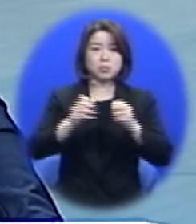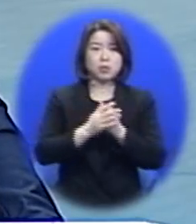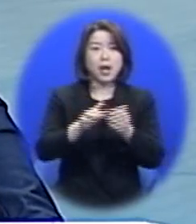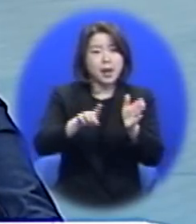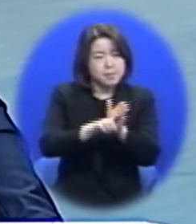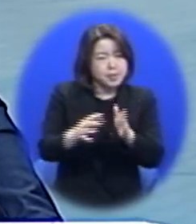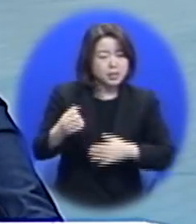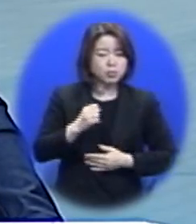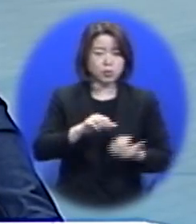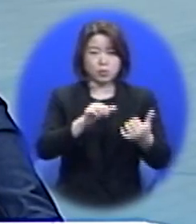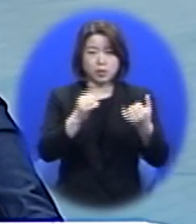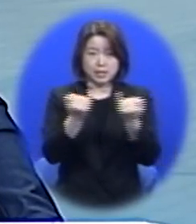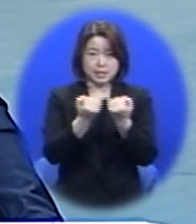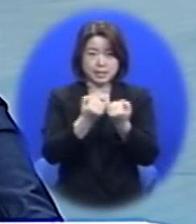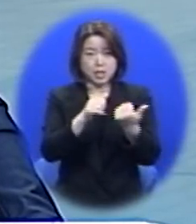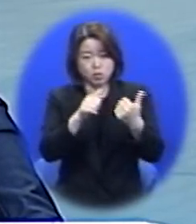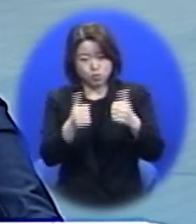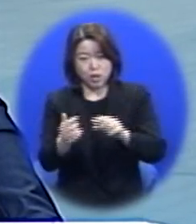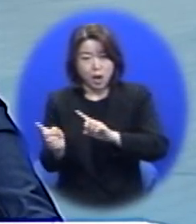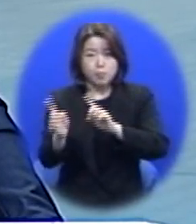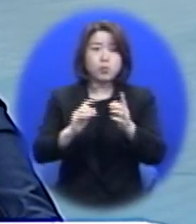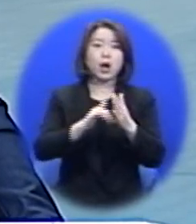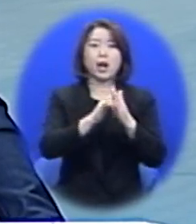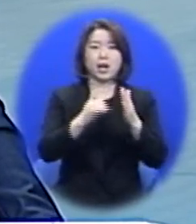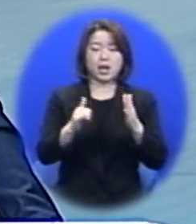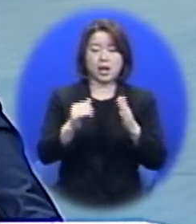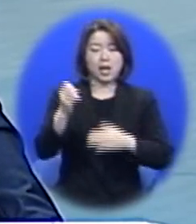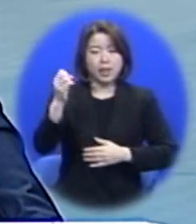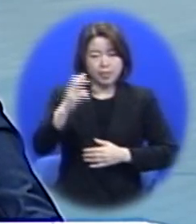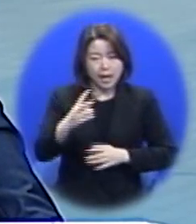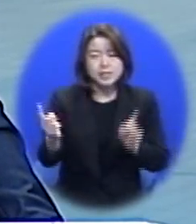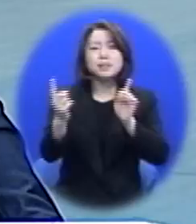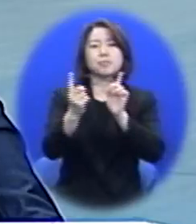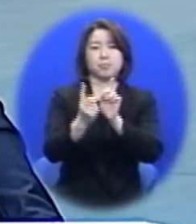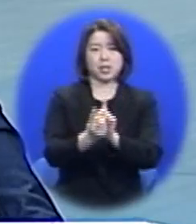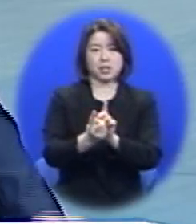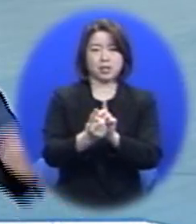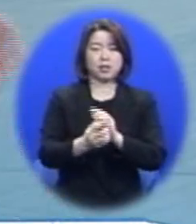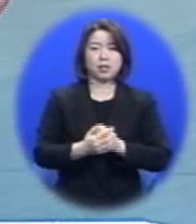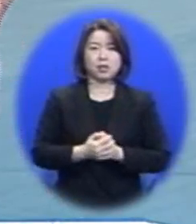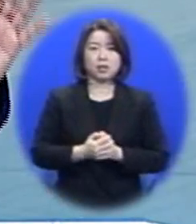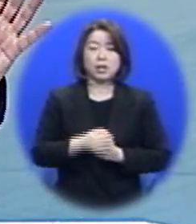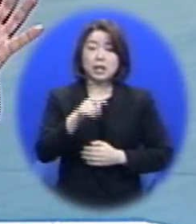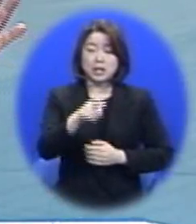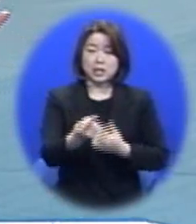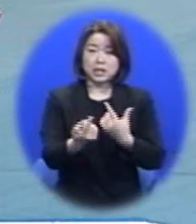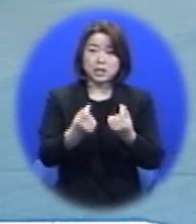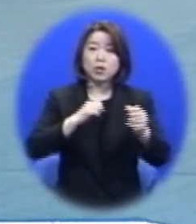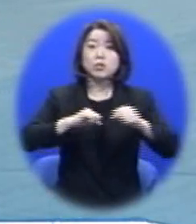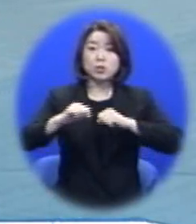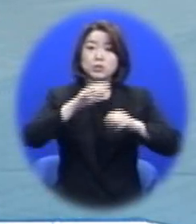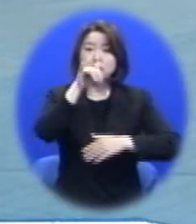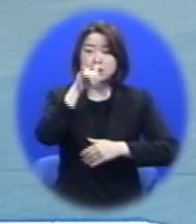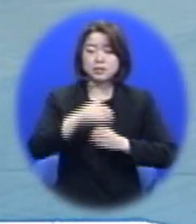여자들은 죽었다가 부활한 가족을 다시 맞이하였습니다. 이런 역사가 있어요. 믿음으로